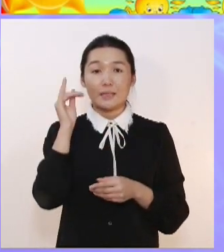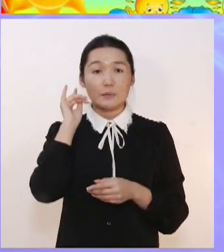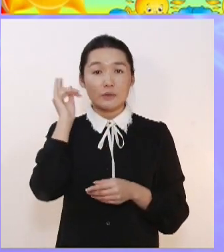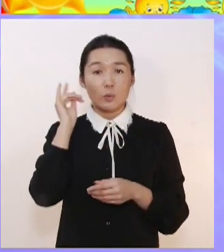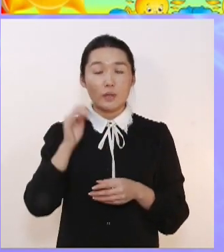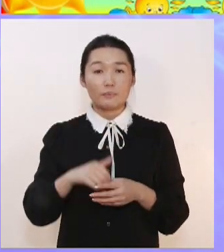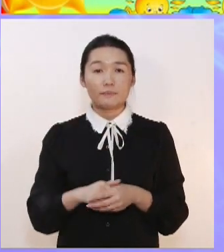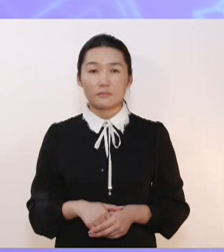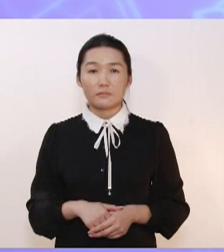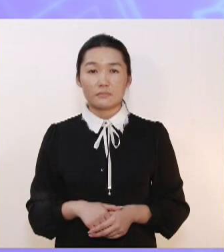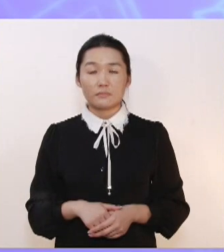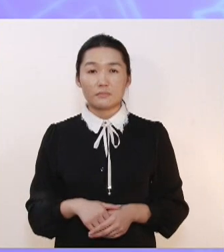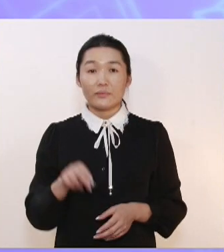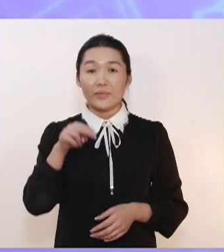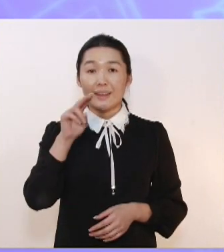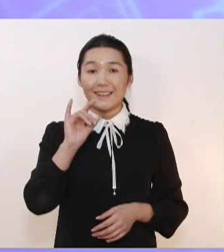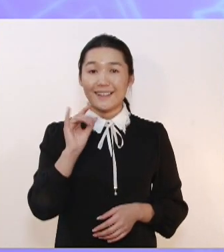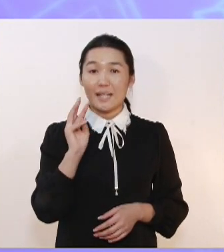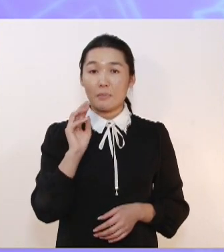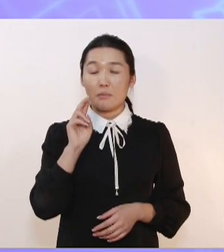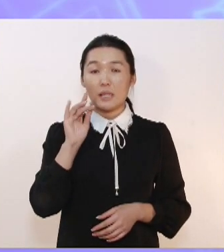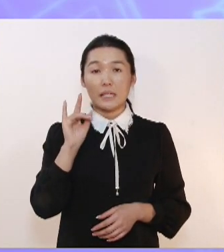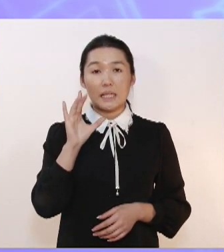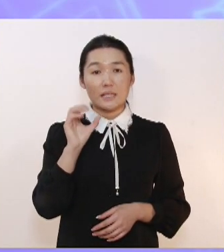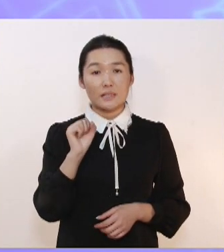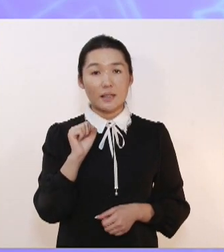звуком. Дым – крыса,